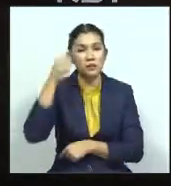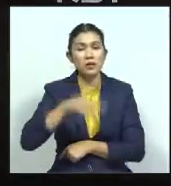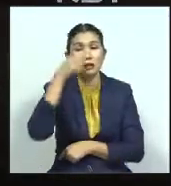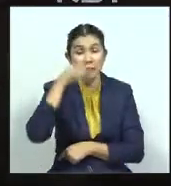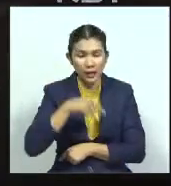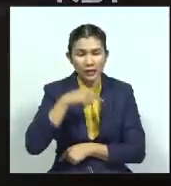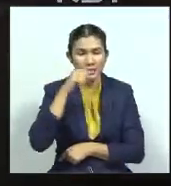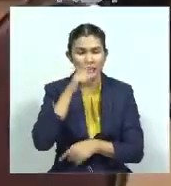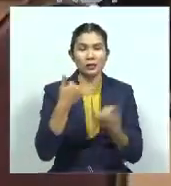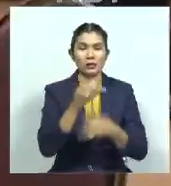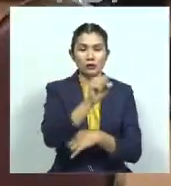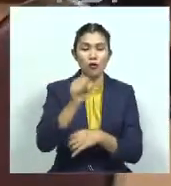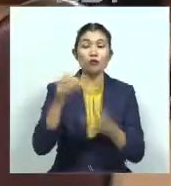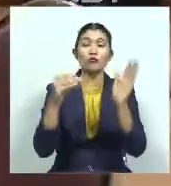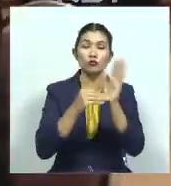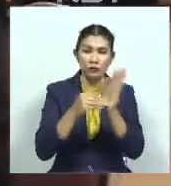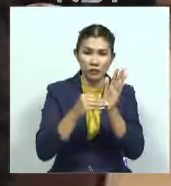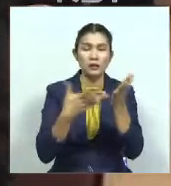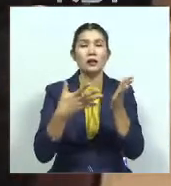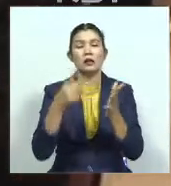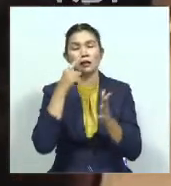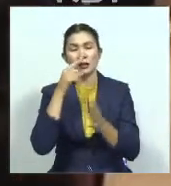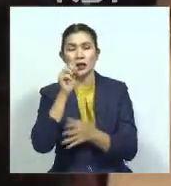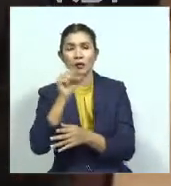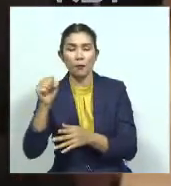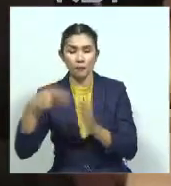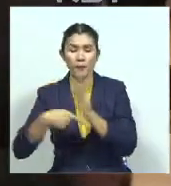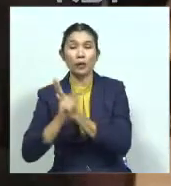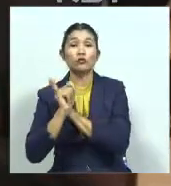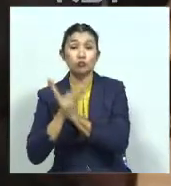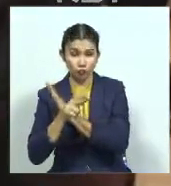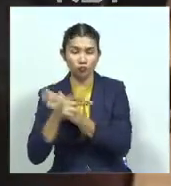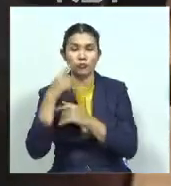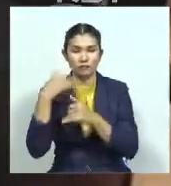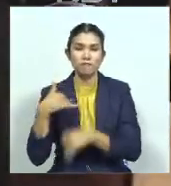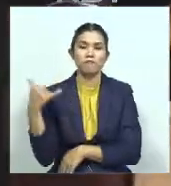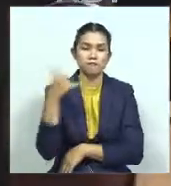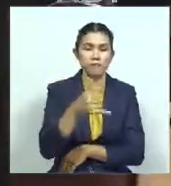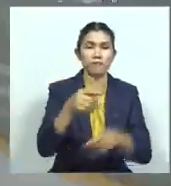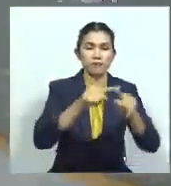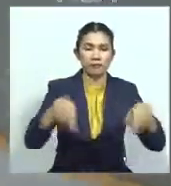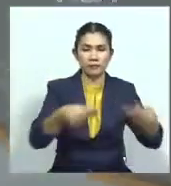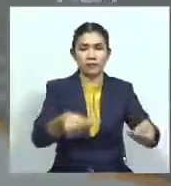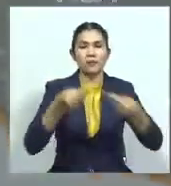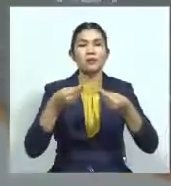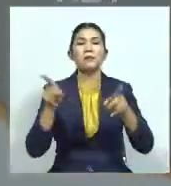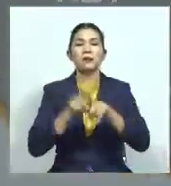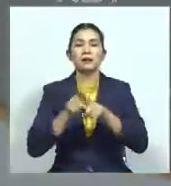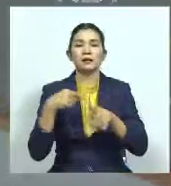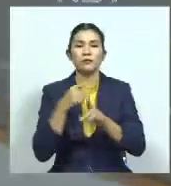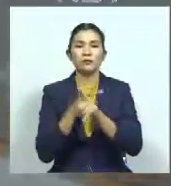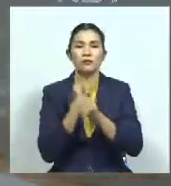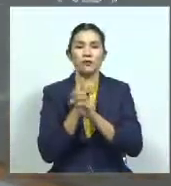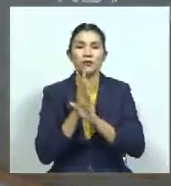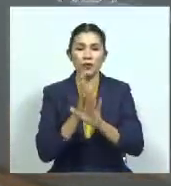สกรุงเทพและนายสุรพงษ์อึ้งอัมพรวิไลสสปทุมธานีก็เดินทางมารับหนังสือในเวลาไล่เลี่ยกันค่ะขณะที่ส